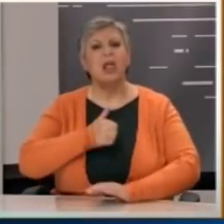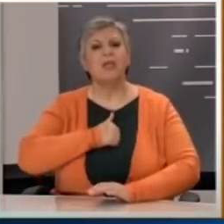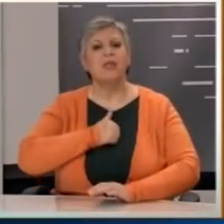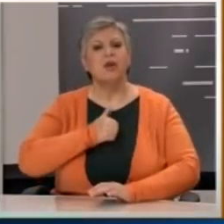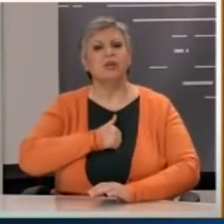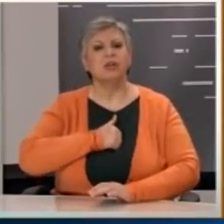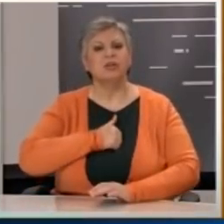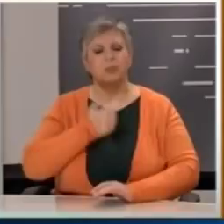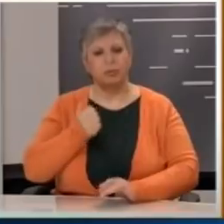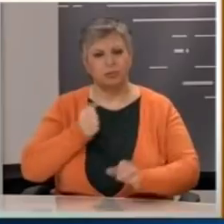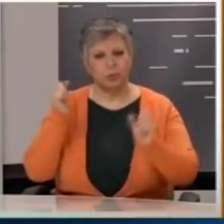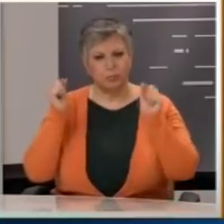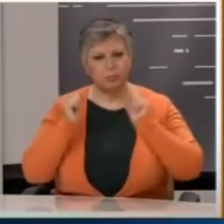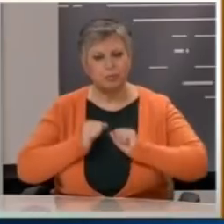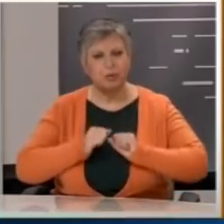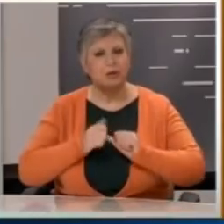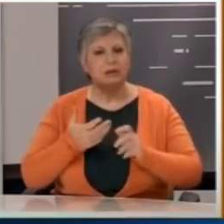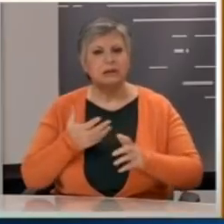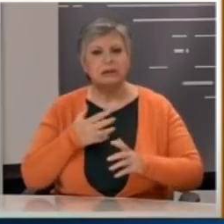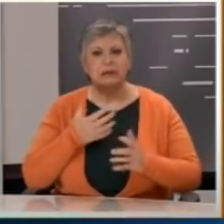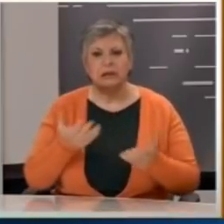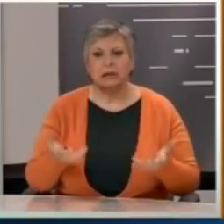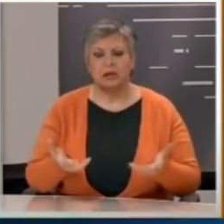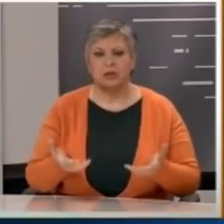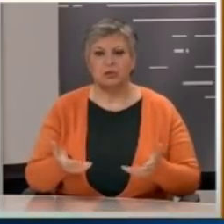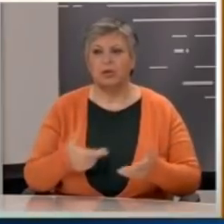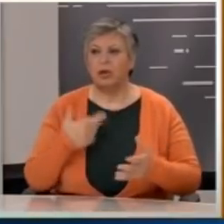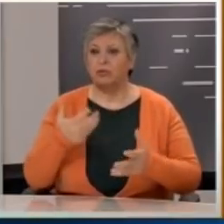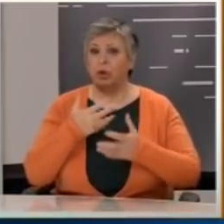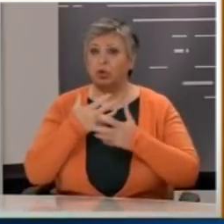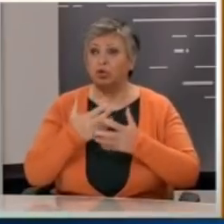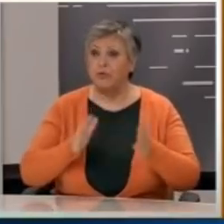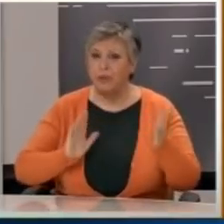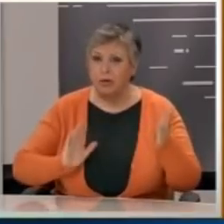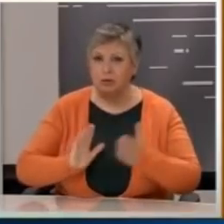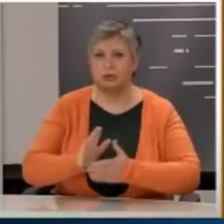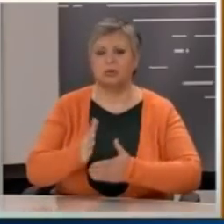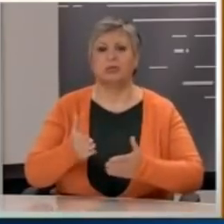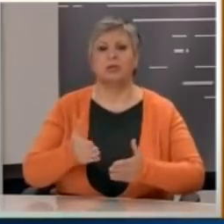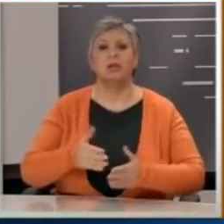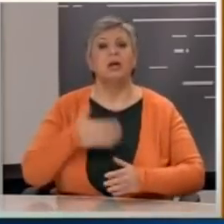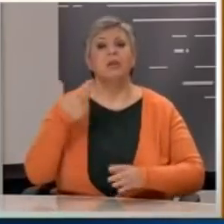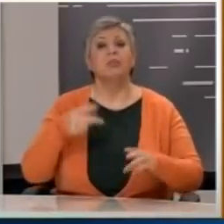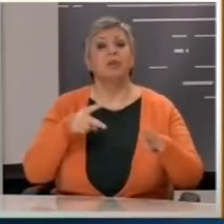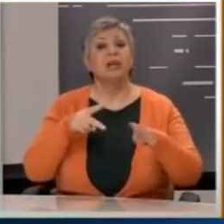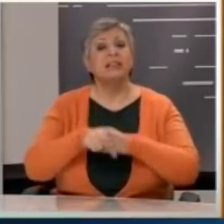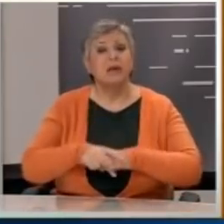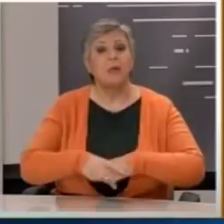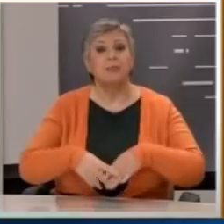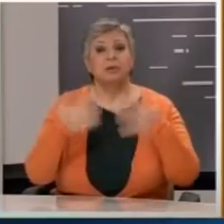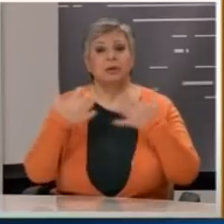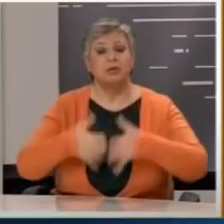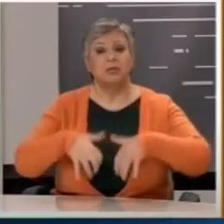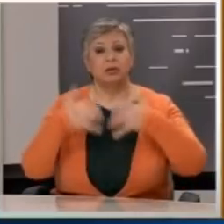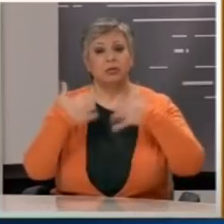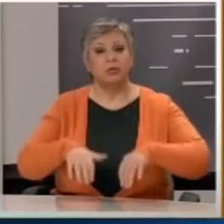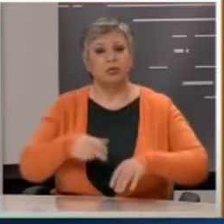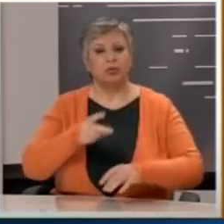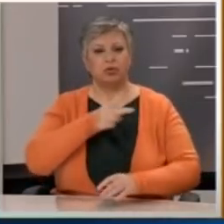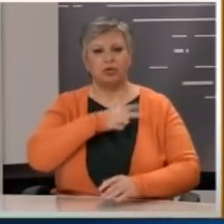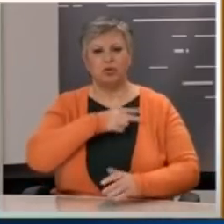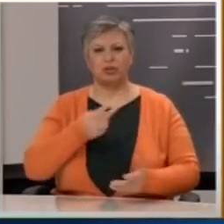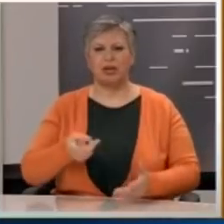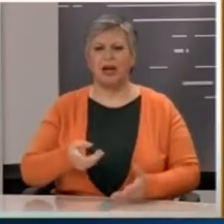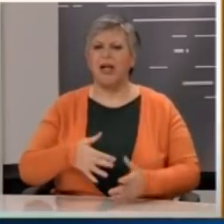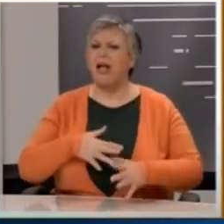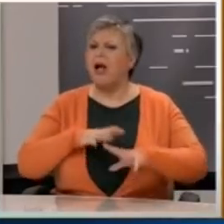χρειάζεται? Χρειάζεται μια σοβαρότητα, κάποια κίνητρα. Χρειάζεται ένα τραπεζικό σύστημα που να λειτουργεί.